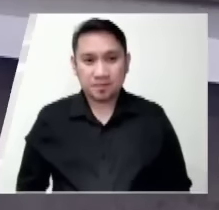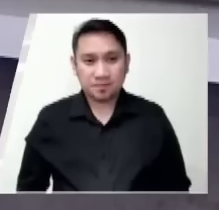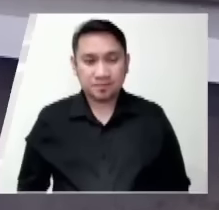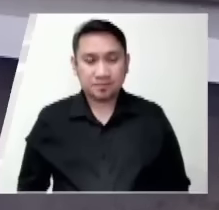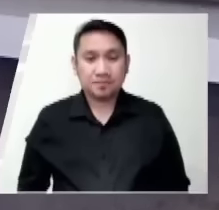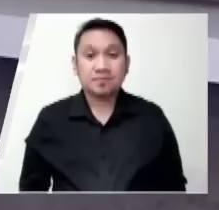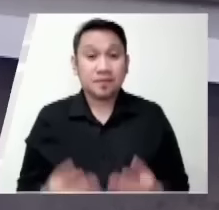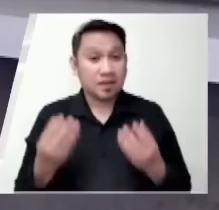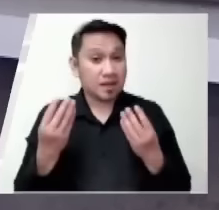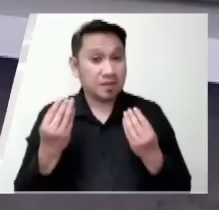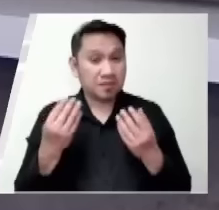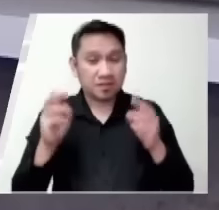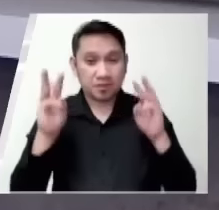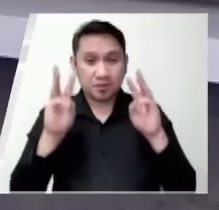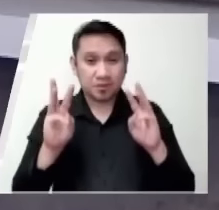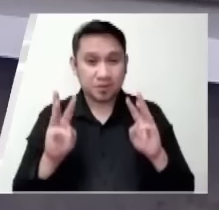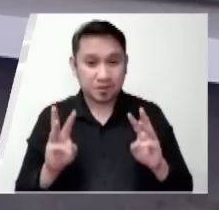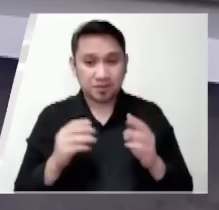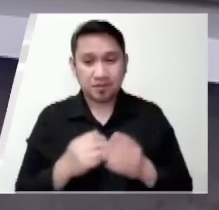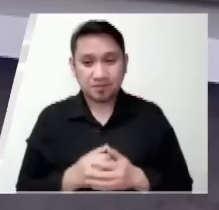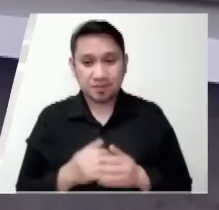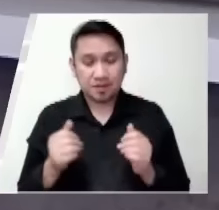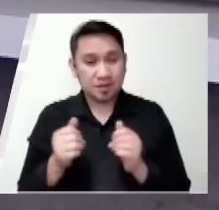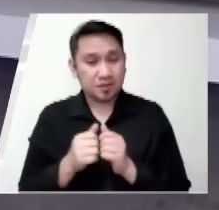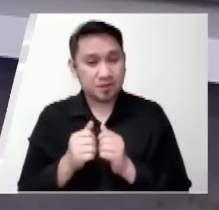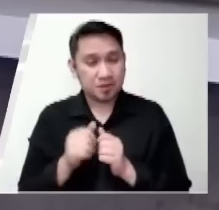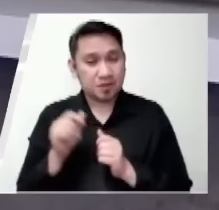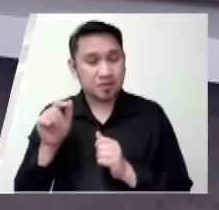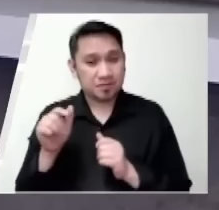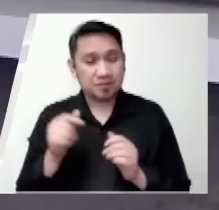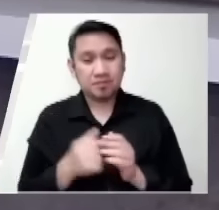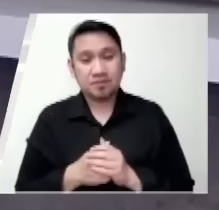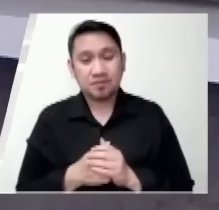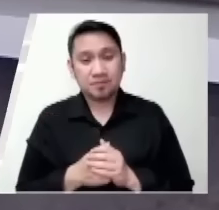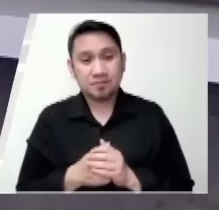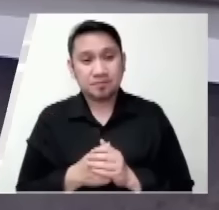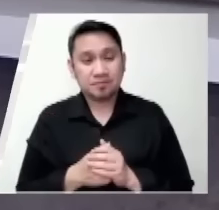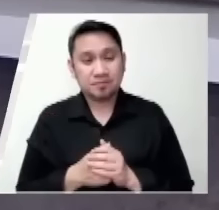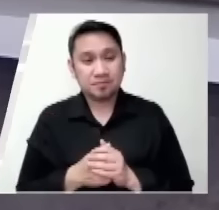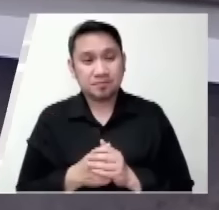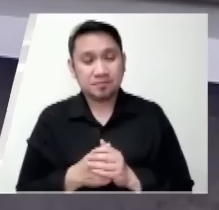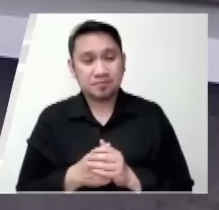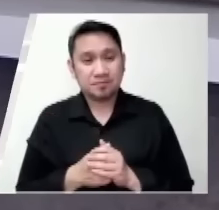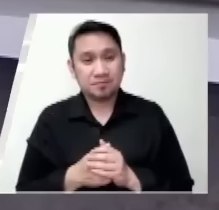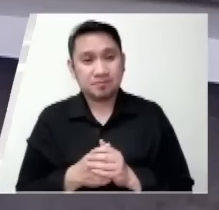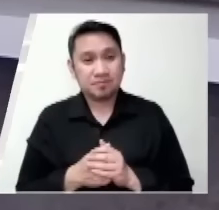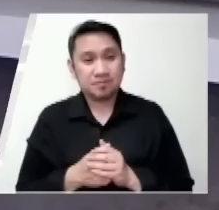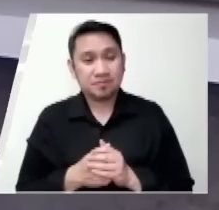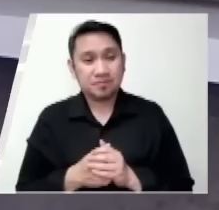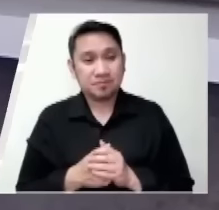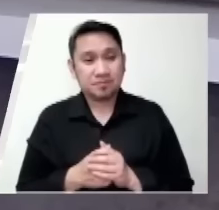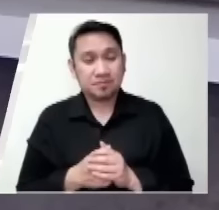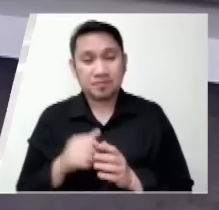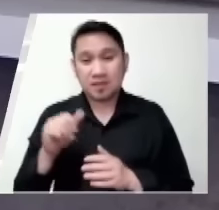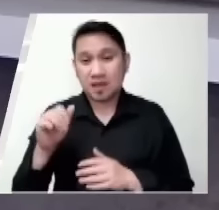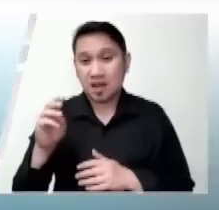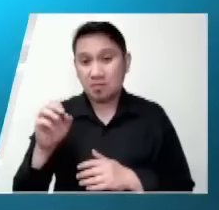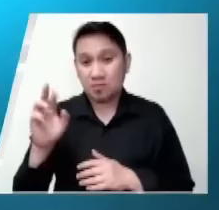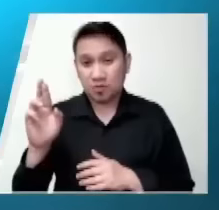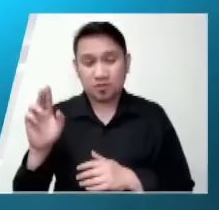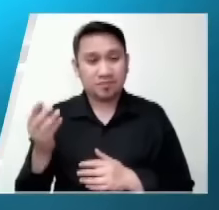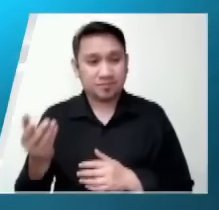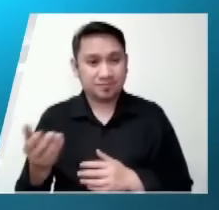Maki-update na tayo sa lagay ng panahon kasama ang weather presenter ng GMA Integrated News Weather Center, si Amor La Rosa.